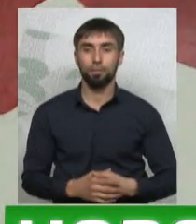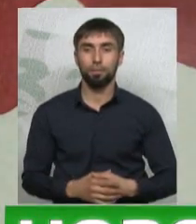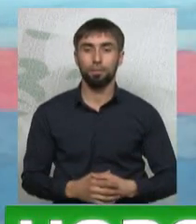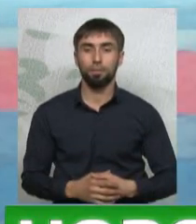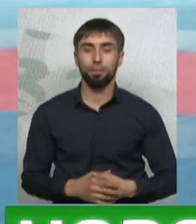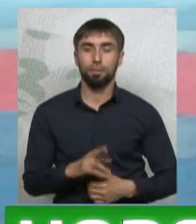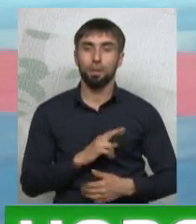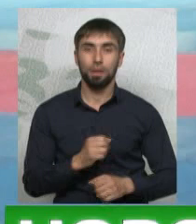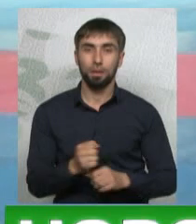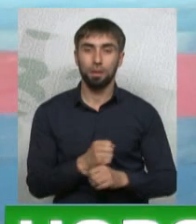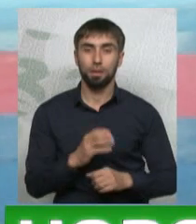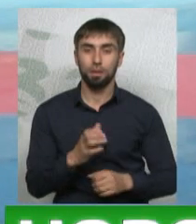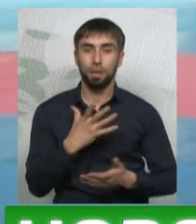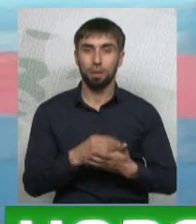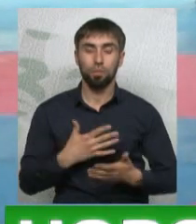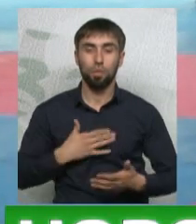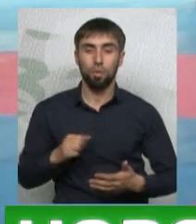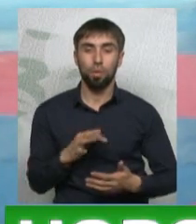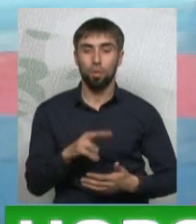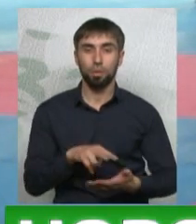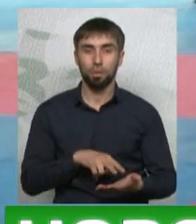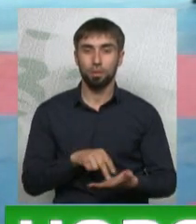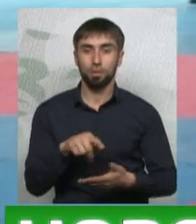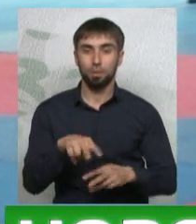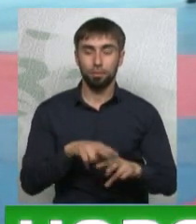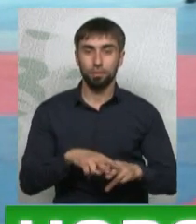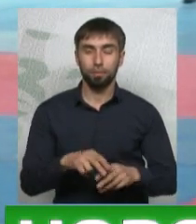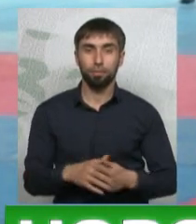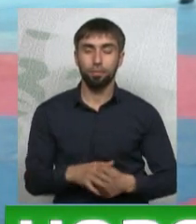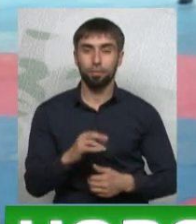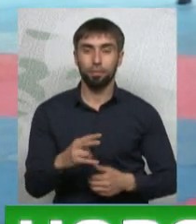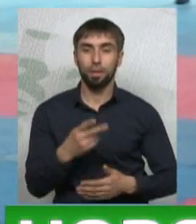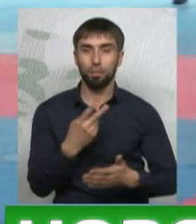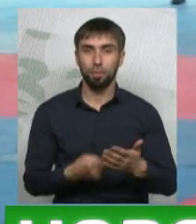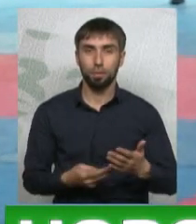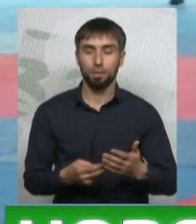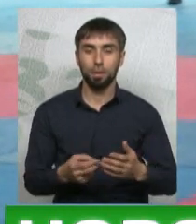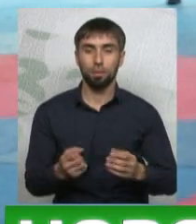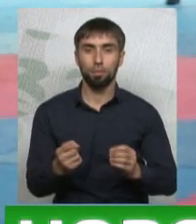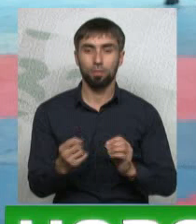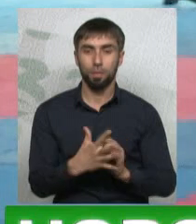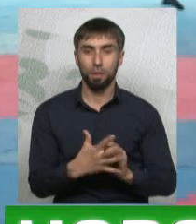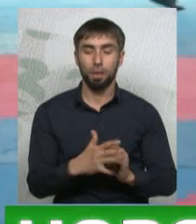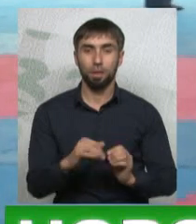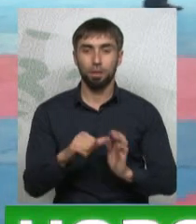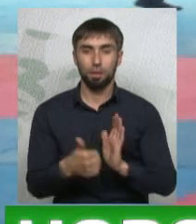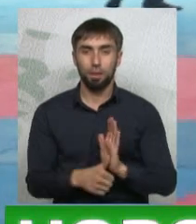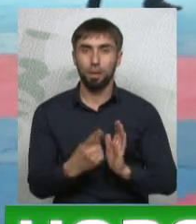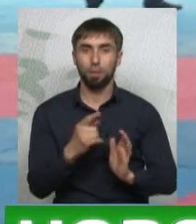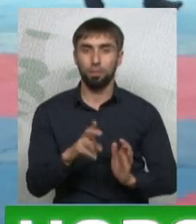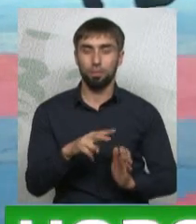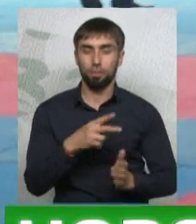дрался со своим другом, он ходит сюда, он проиграл 15-16 на 1